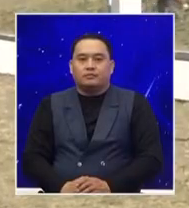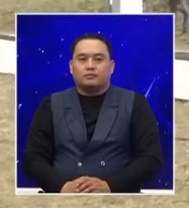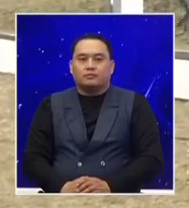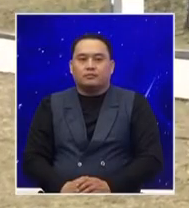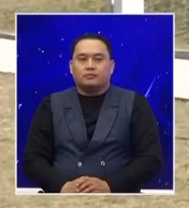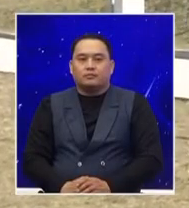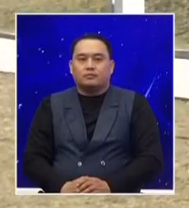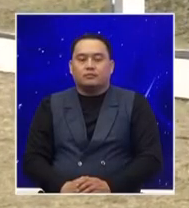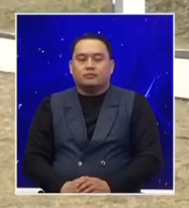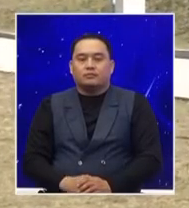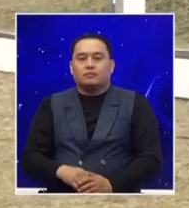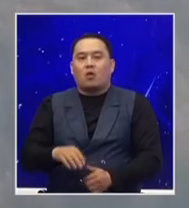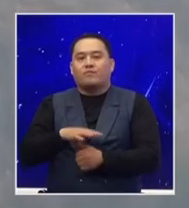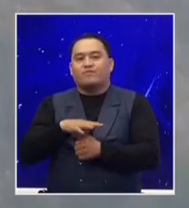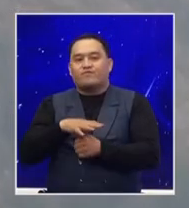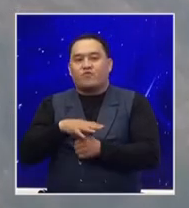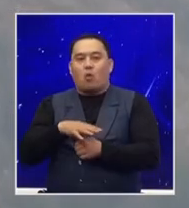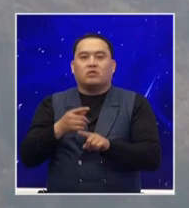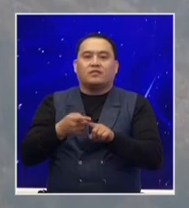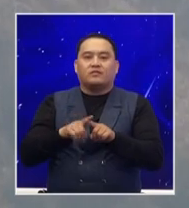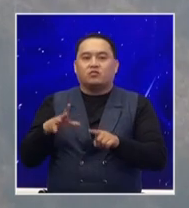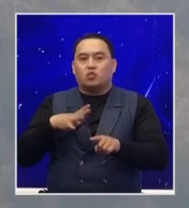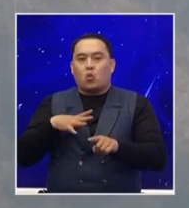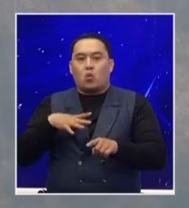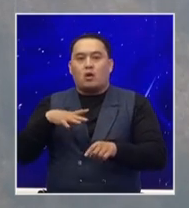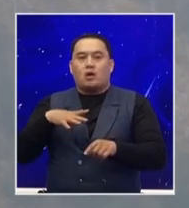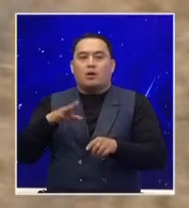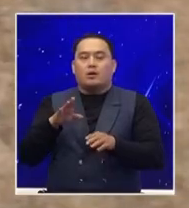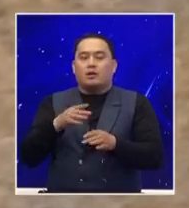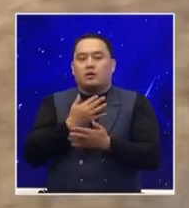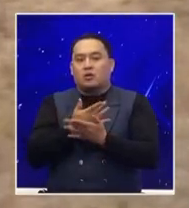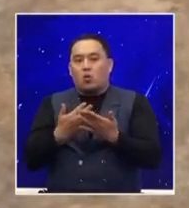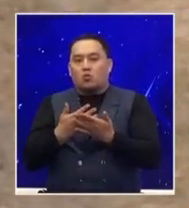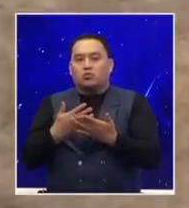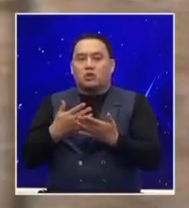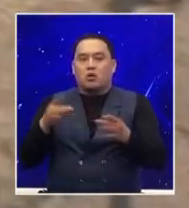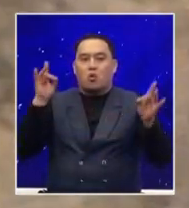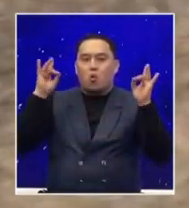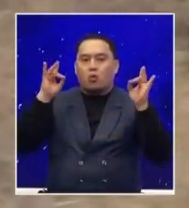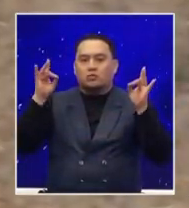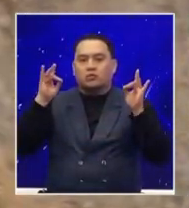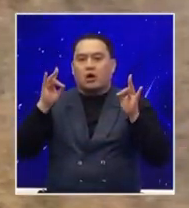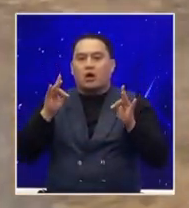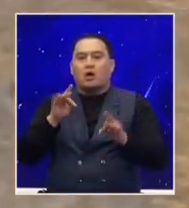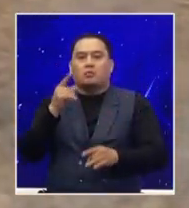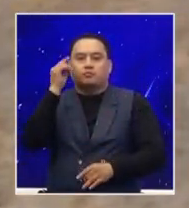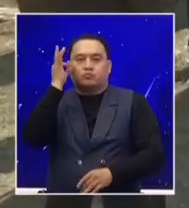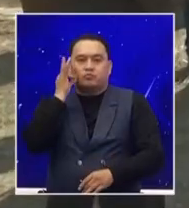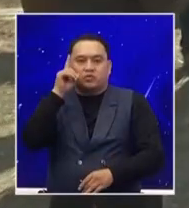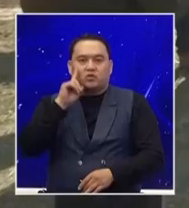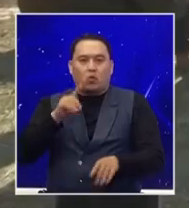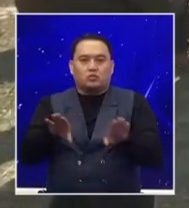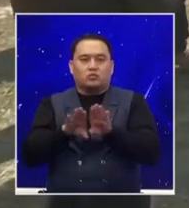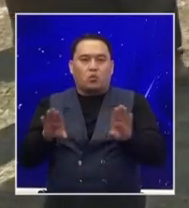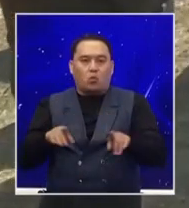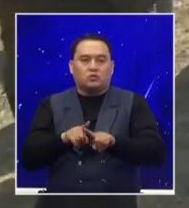Небосвод ущелья Ой-Карагай, как в фантастических фильмах. Летают десятки беспилотников и стоит гул, как от огромного пчелиного роя. Объяснение одно